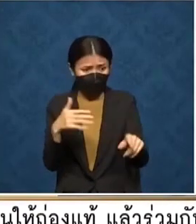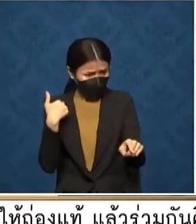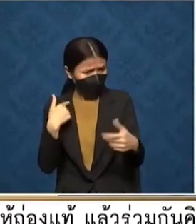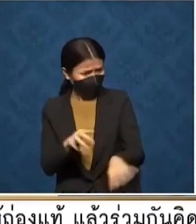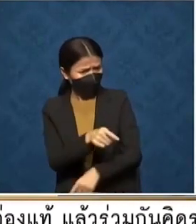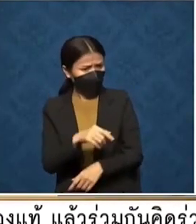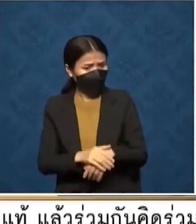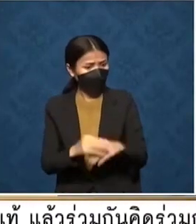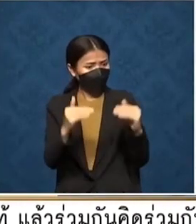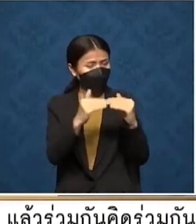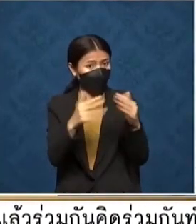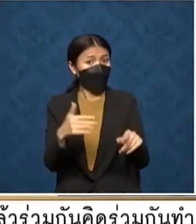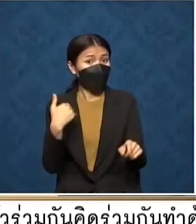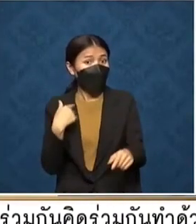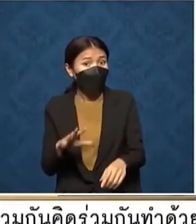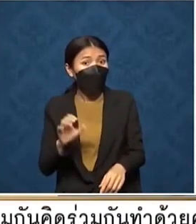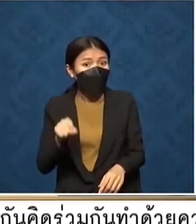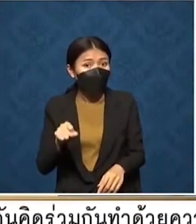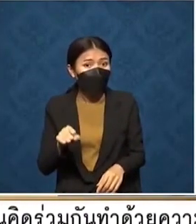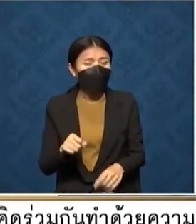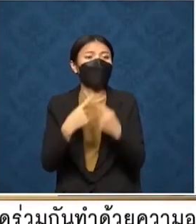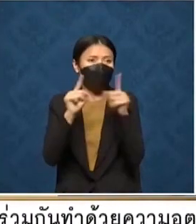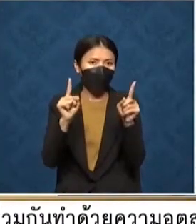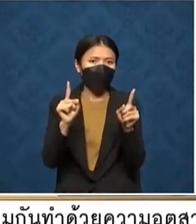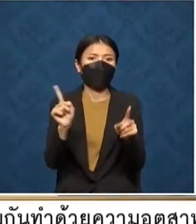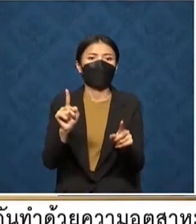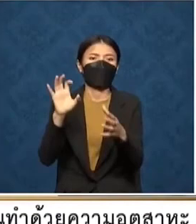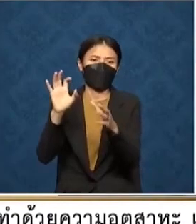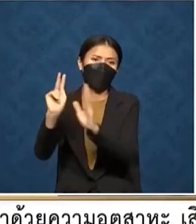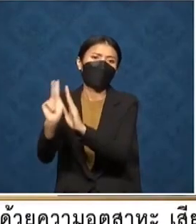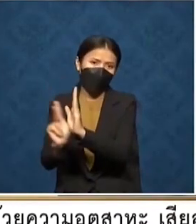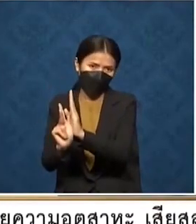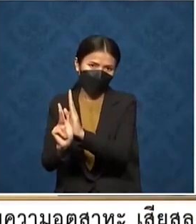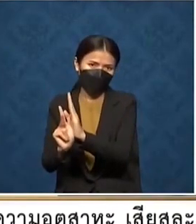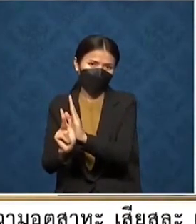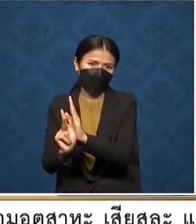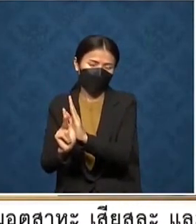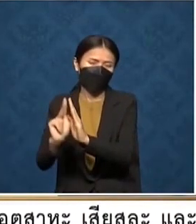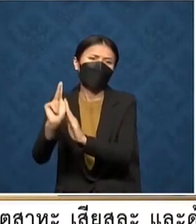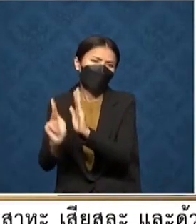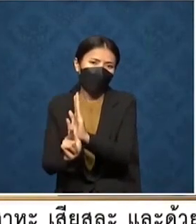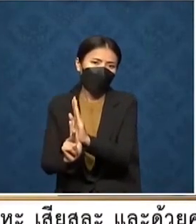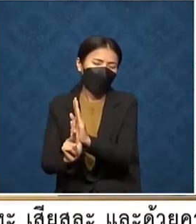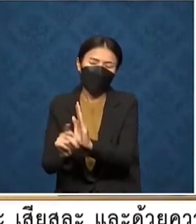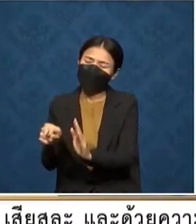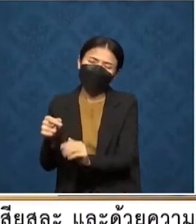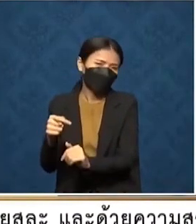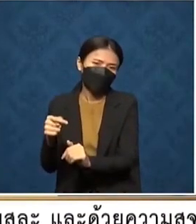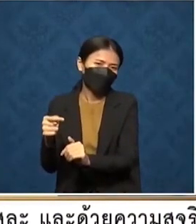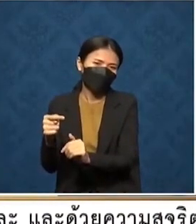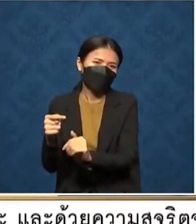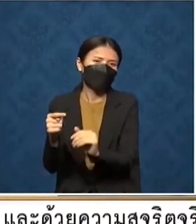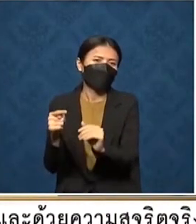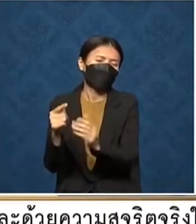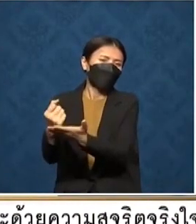คิดว่ามันถึงเวลาที่อาจจะต้องทำเรื่องนี ้ครับ อาจจะถึงเวลาที่ต้องออกกฎหมายรองรับ